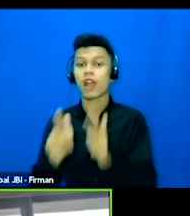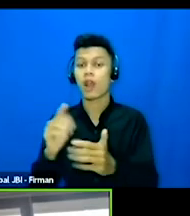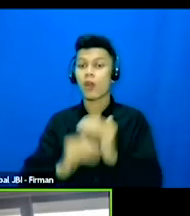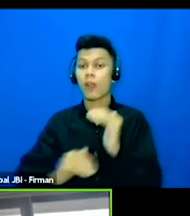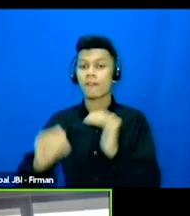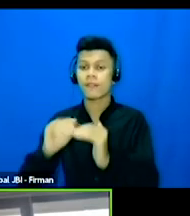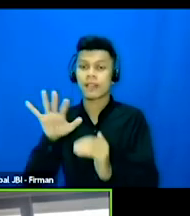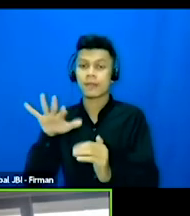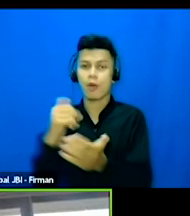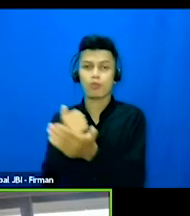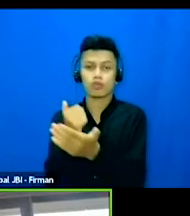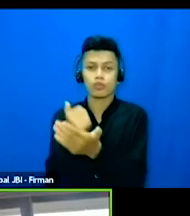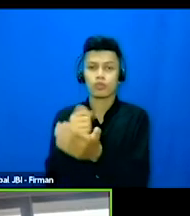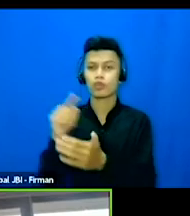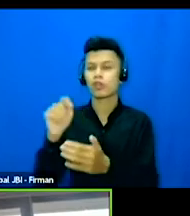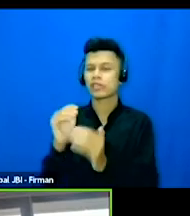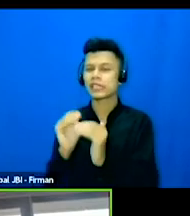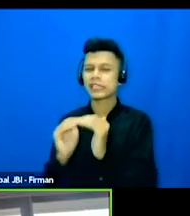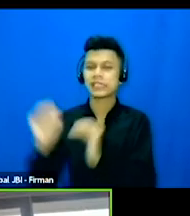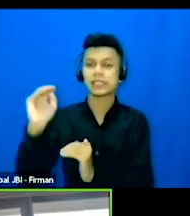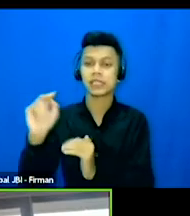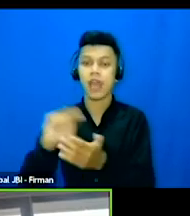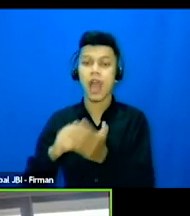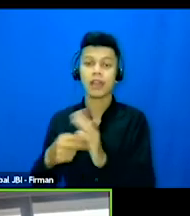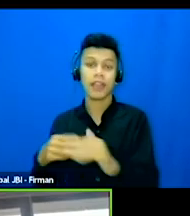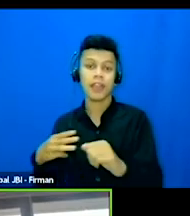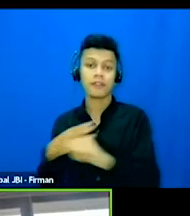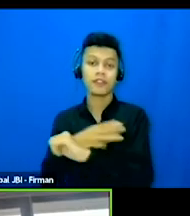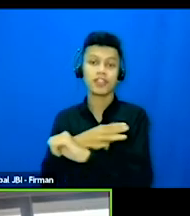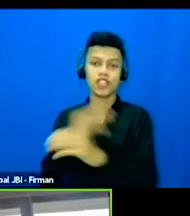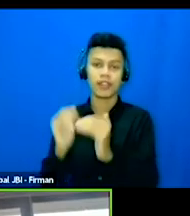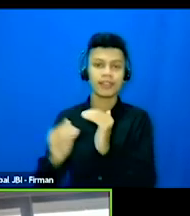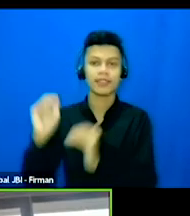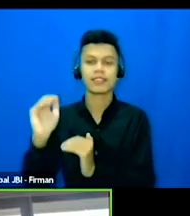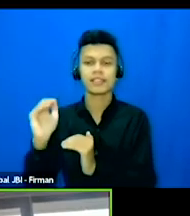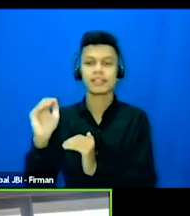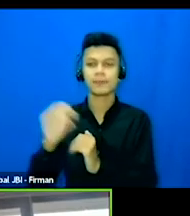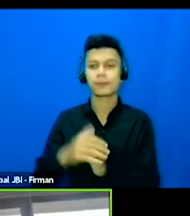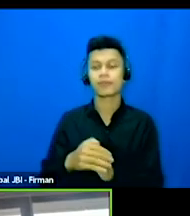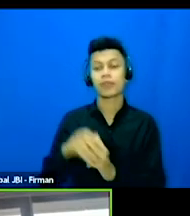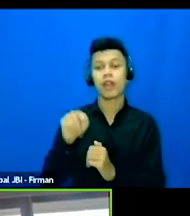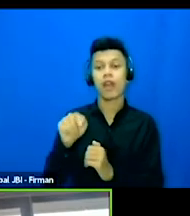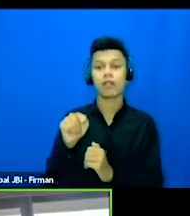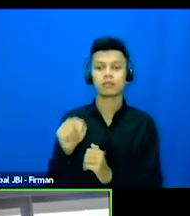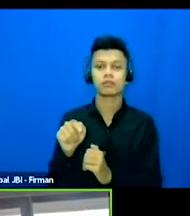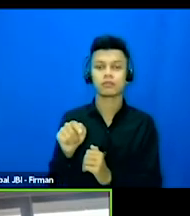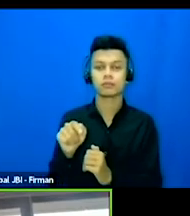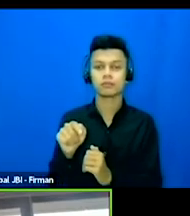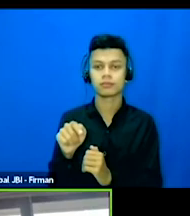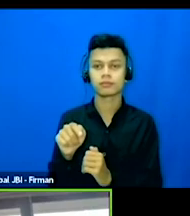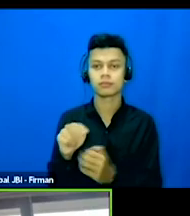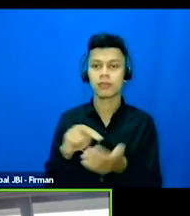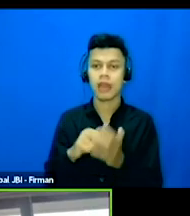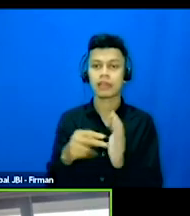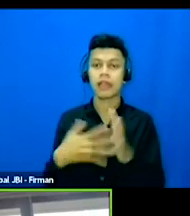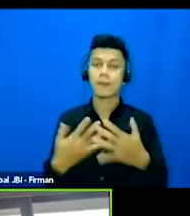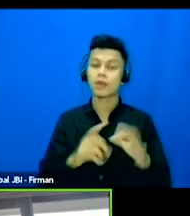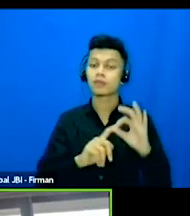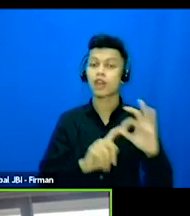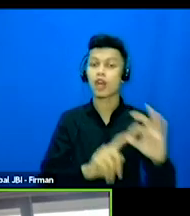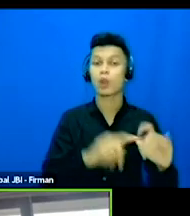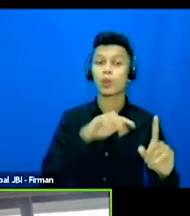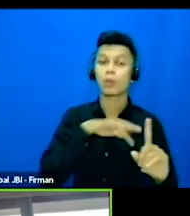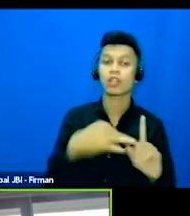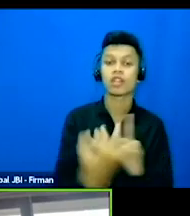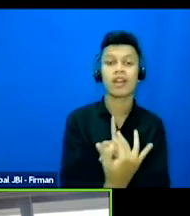berarti yang memiliki bintang ke tinggi artinya efisiensinya pasti lebih tinggi gitu ya itu yang apa namanya Jadi tergantung daripada masyarakat